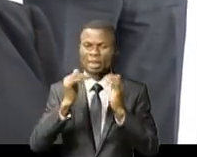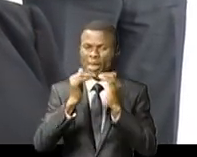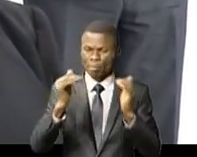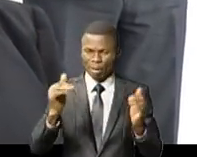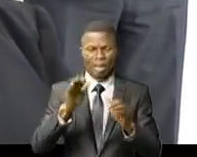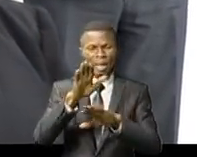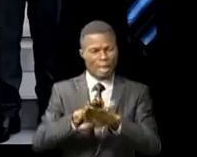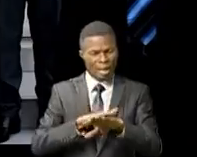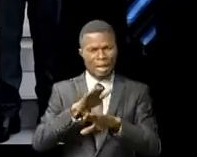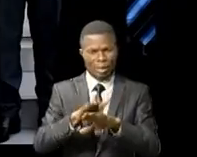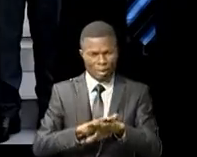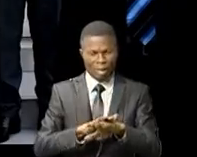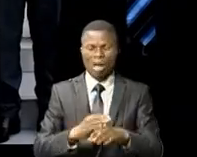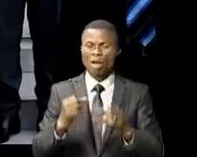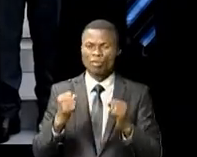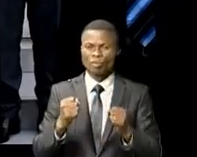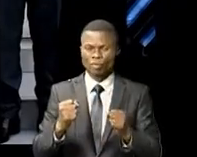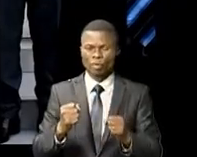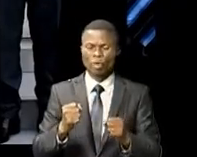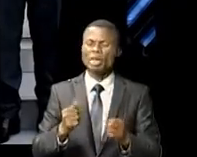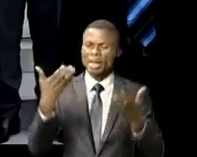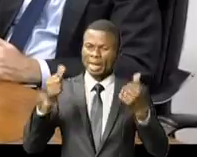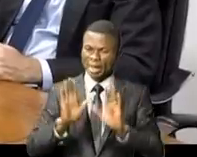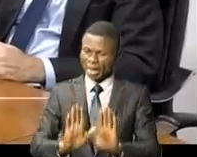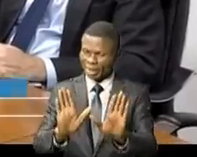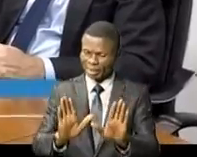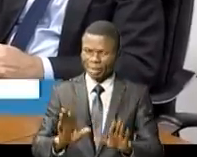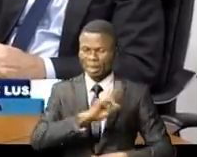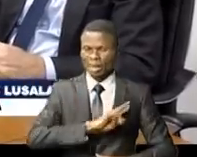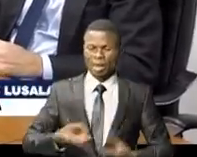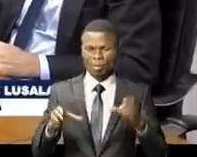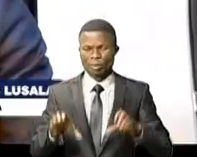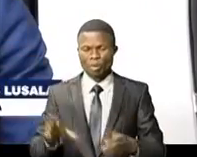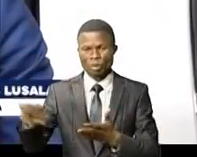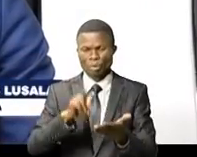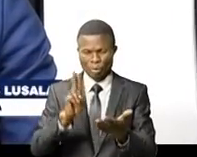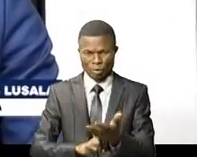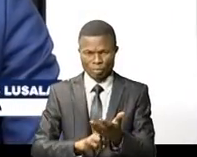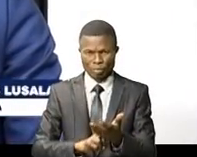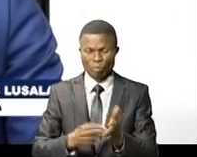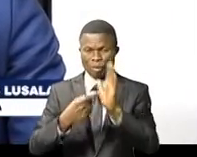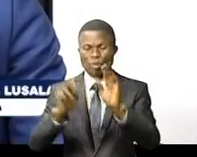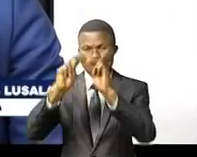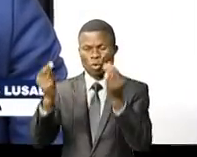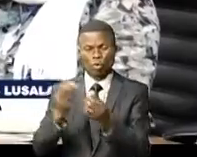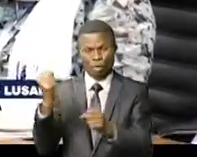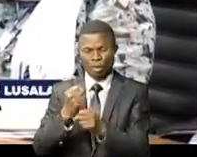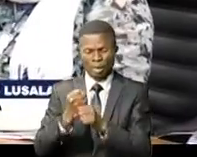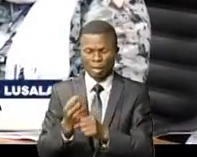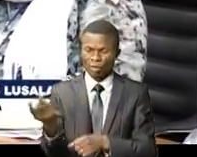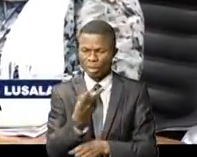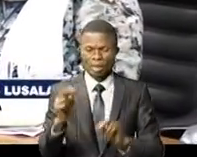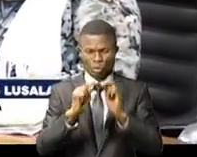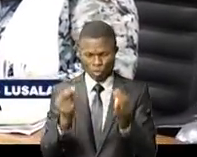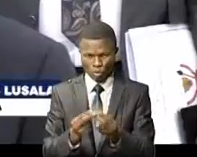graduelle, responsable et durable de la République démocratique du Congo. Cette signature est le couronnement du groupe de travail conjoint mis